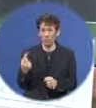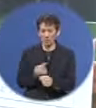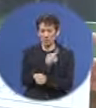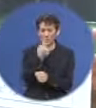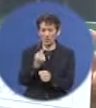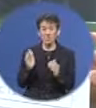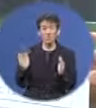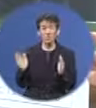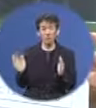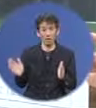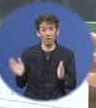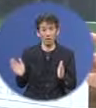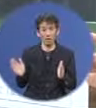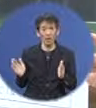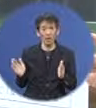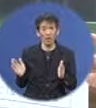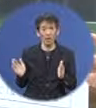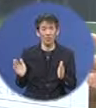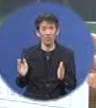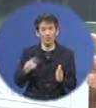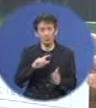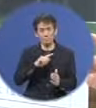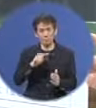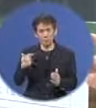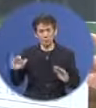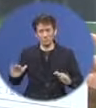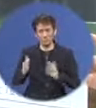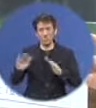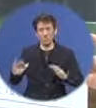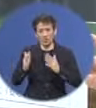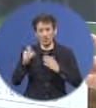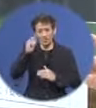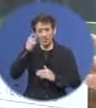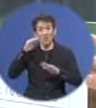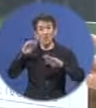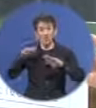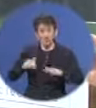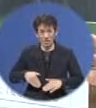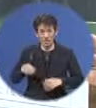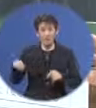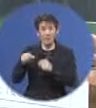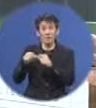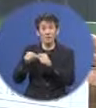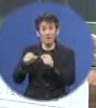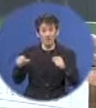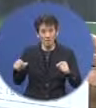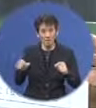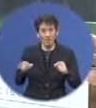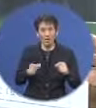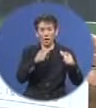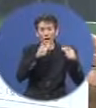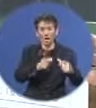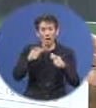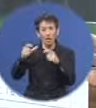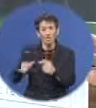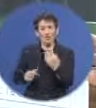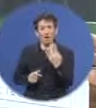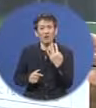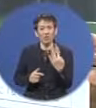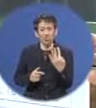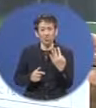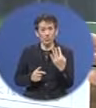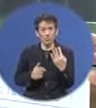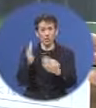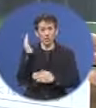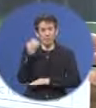間かけて、結構部内でよく議論しました。 はい、 その結果ね、4つの柱で、政